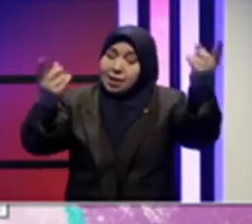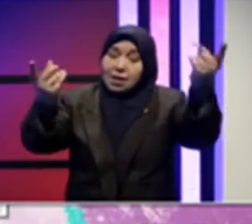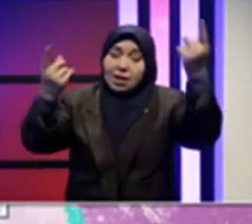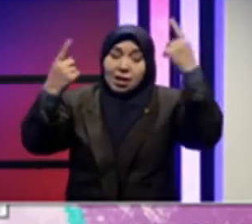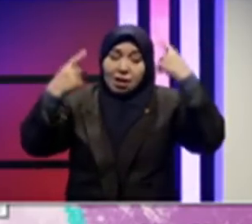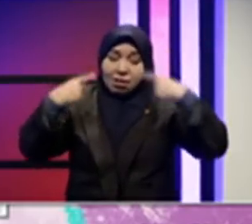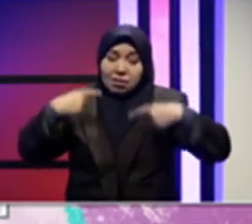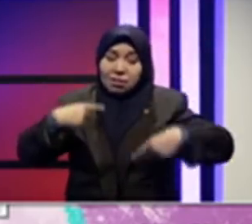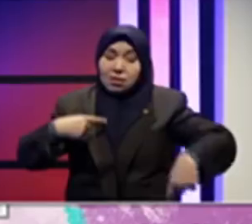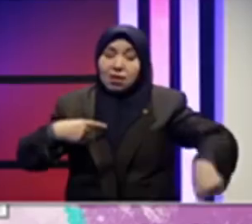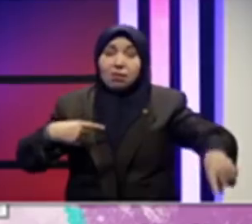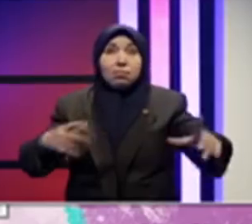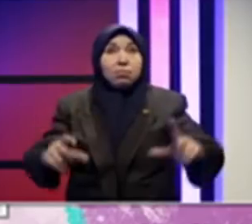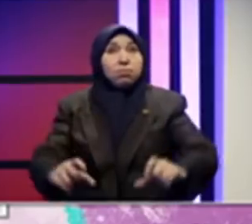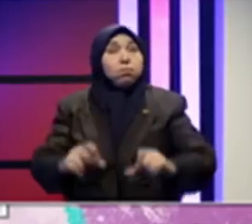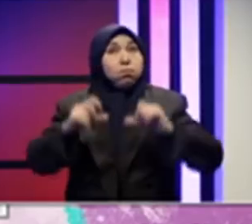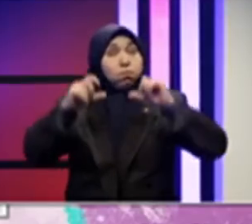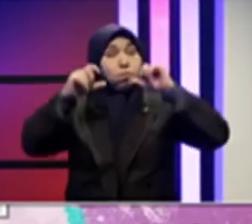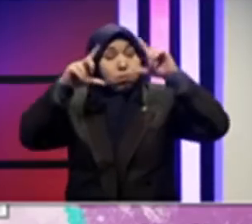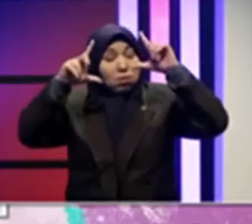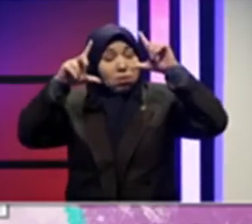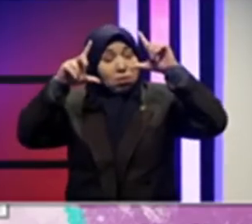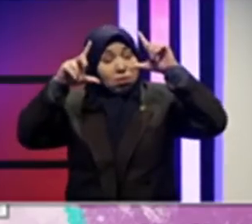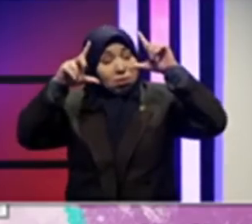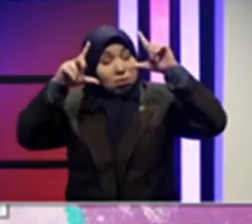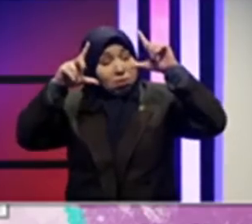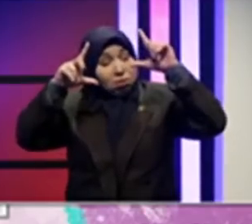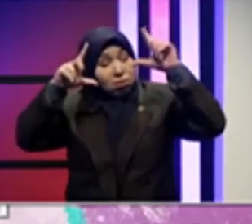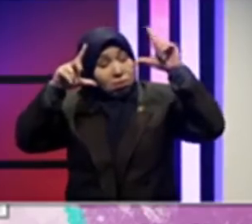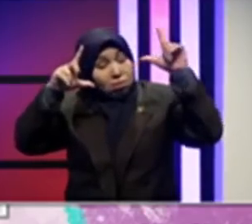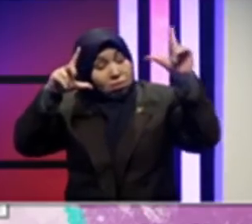تأتيهم بغتة